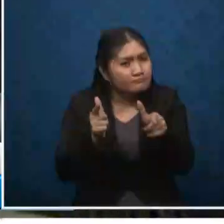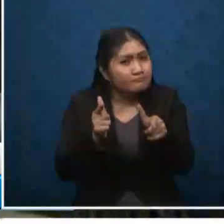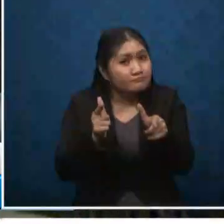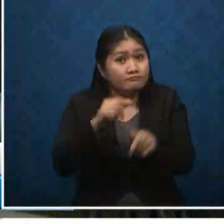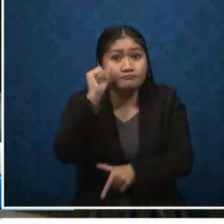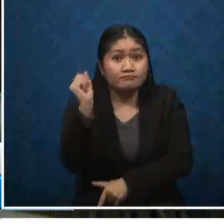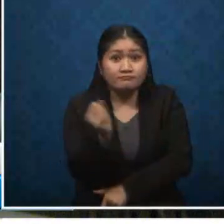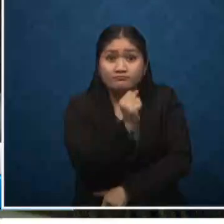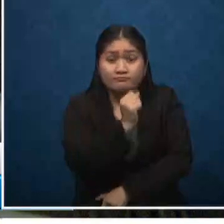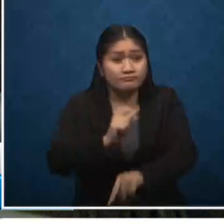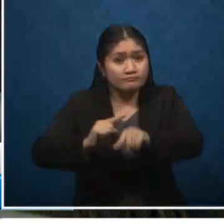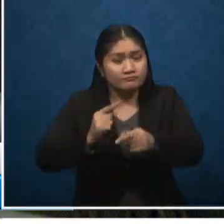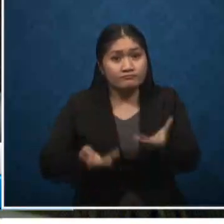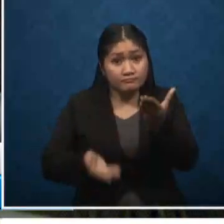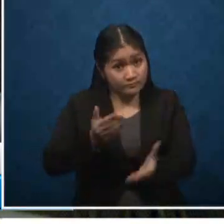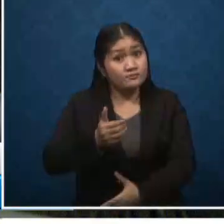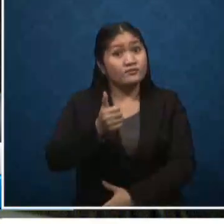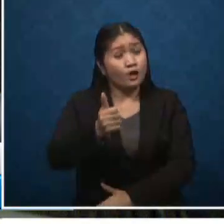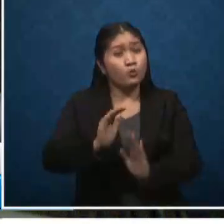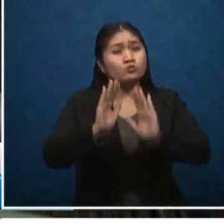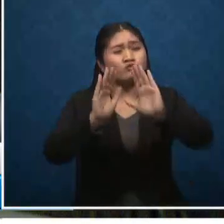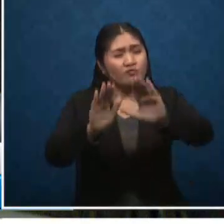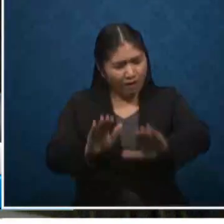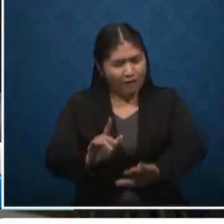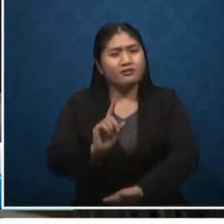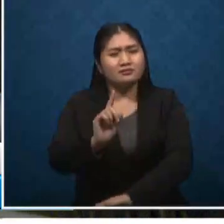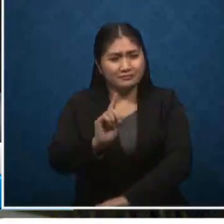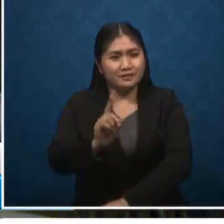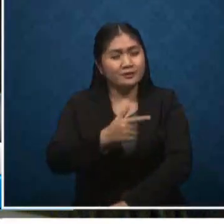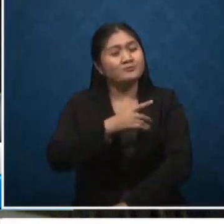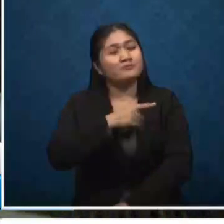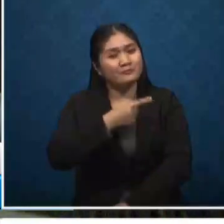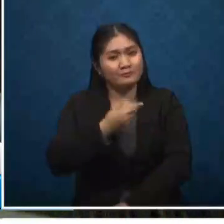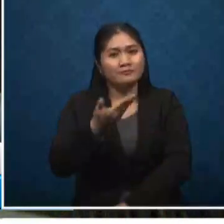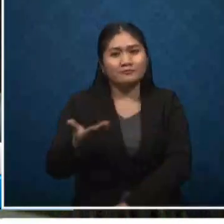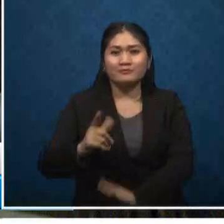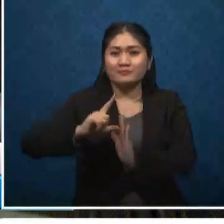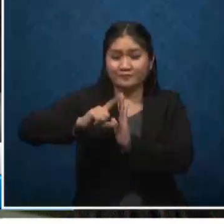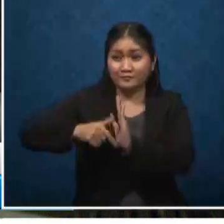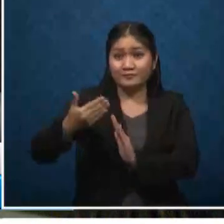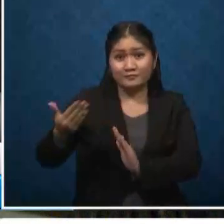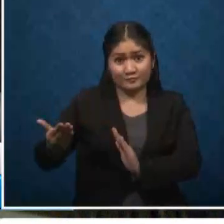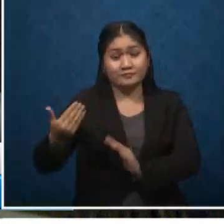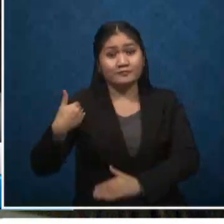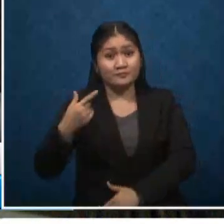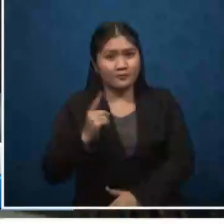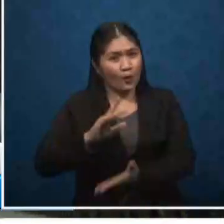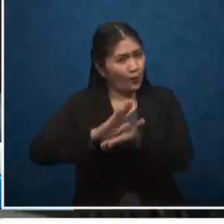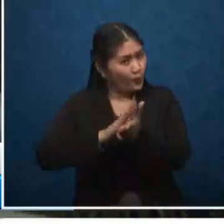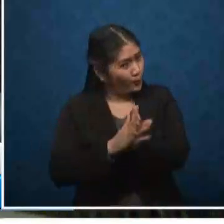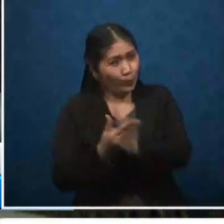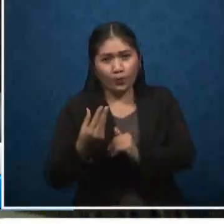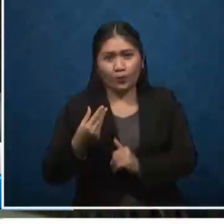งก็ยังทำได้นะอันนี้ฝากท่านผมคิดว่าดีใจที่ท่านเลขาธิการท่านปรับตัวเร็ว